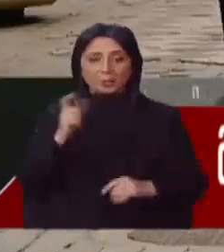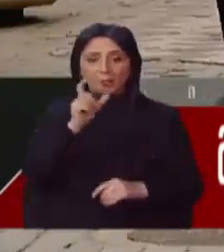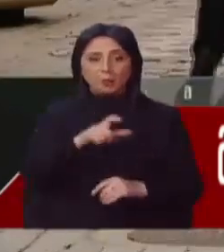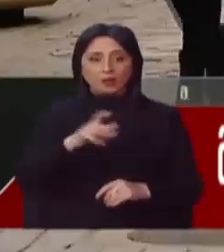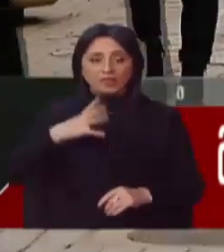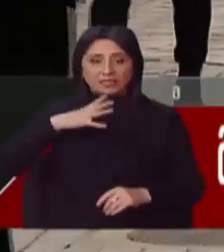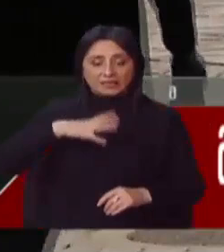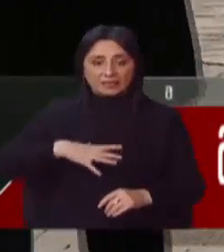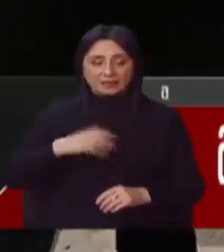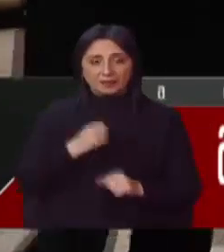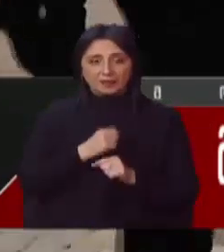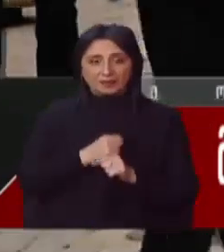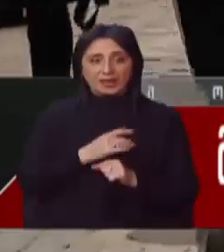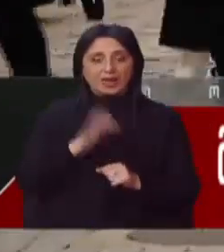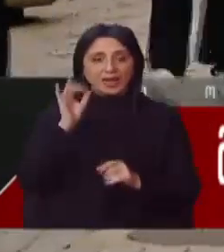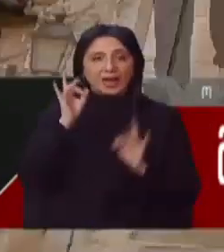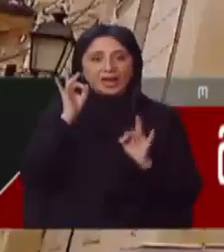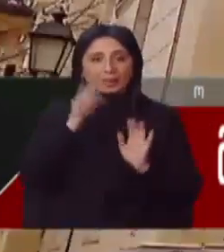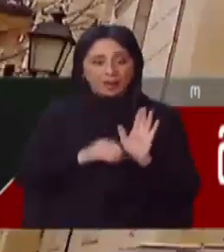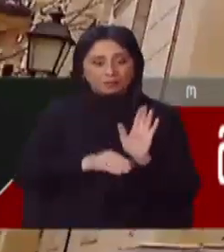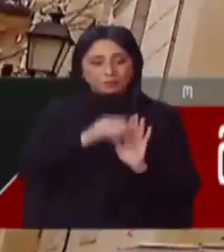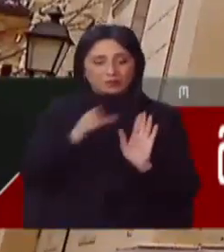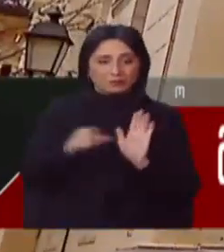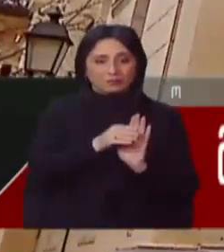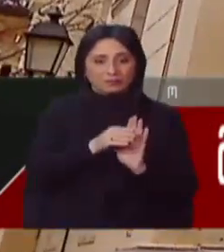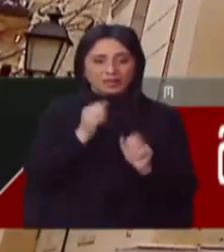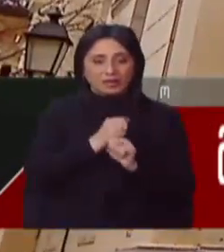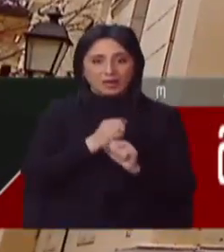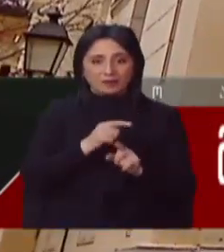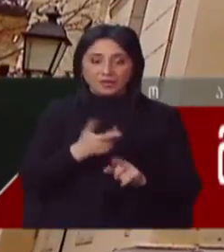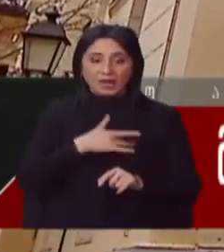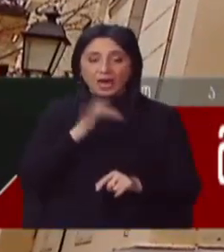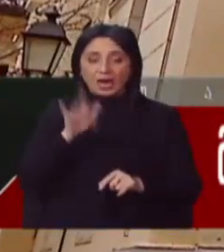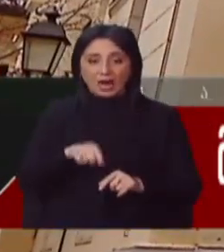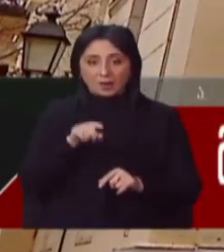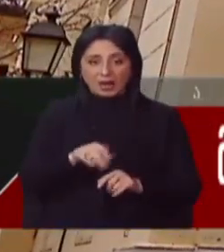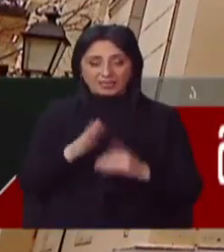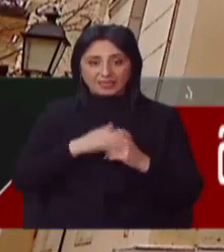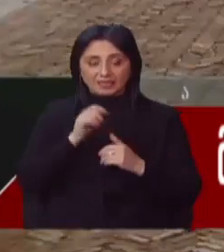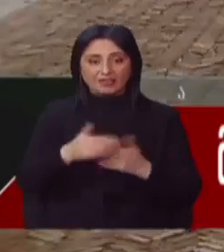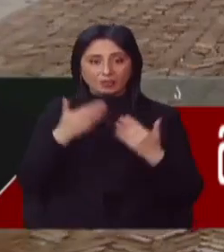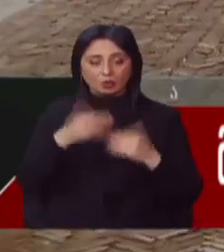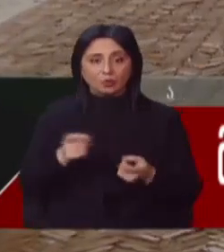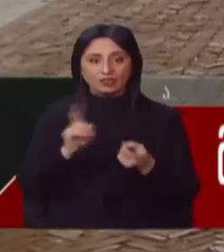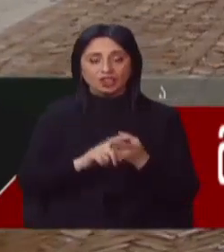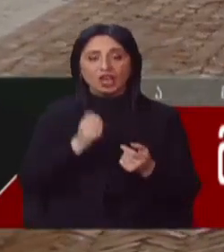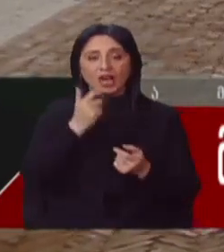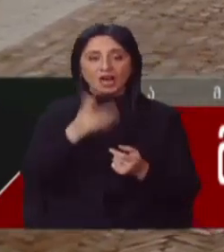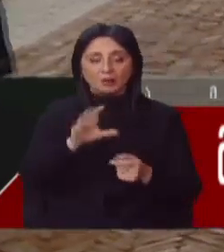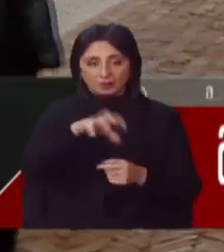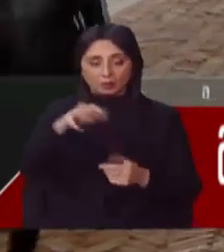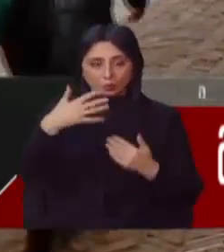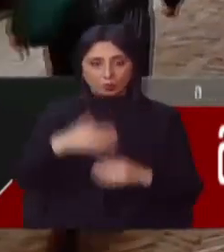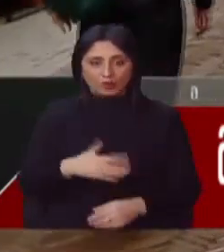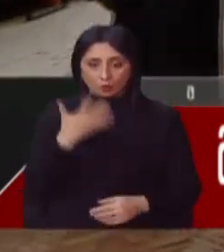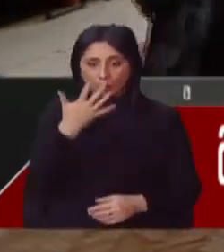მფლობელები იძულებულნი გახდნენ ხმის იზოლაცია გაეძლიერებინათ, თუმცა გამკაცრებული სანქციები უკვე შეეხო რამდენიმე ობიექტს.